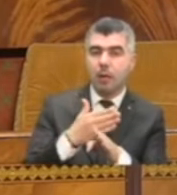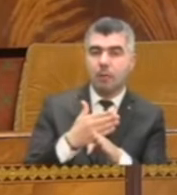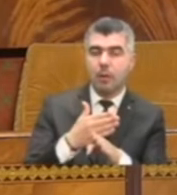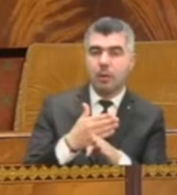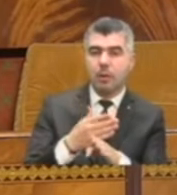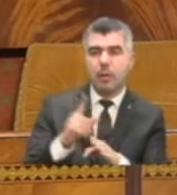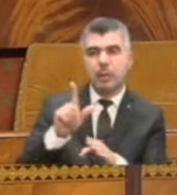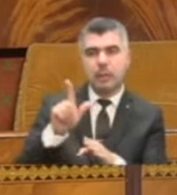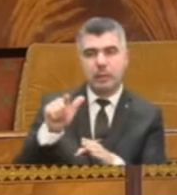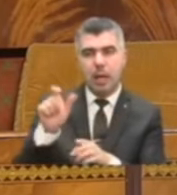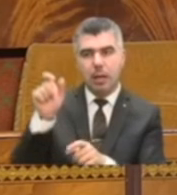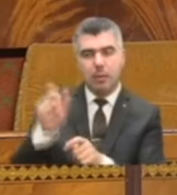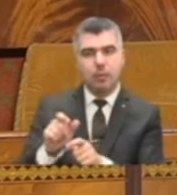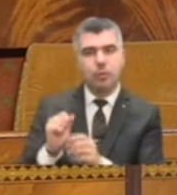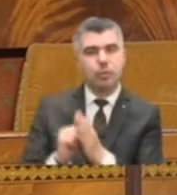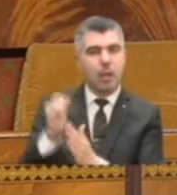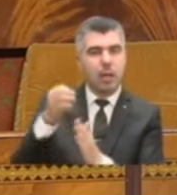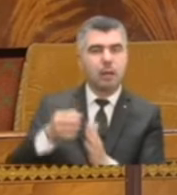أنت،